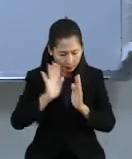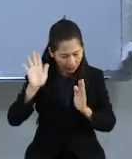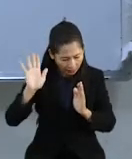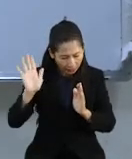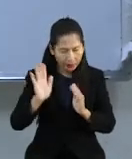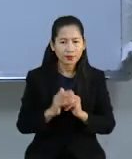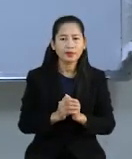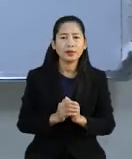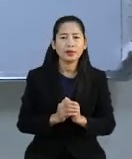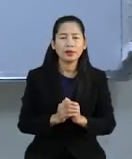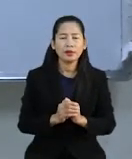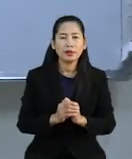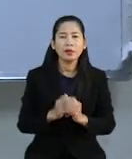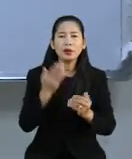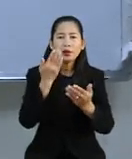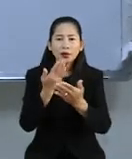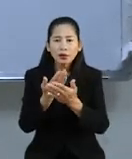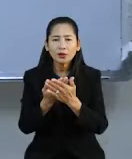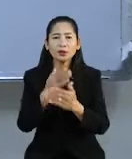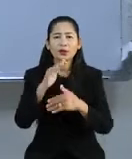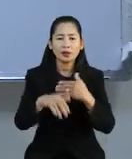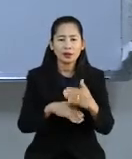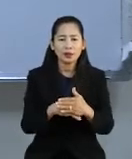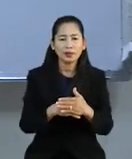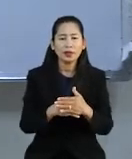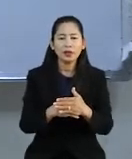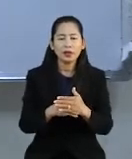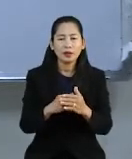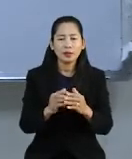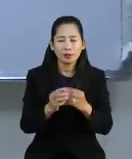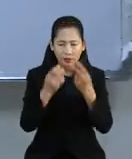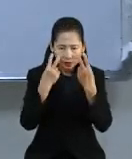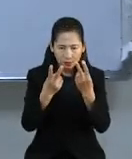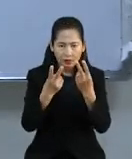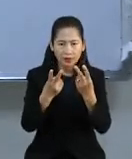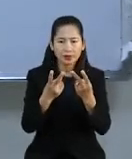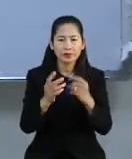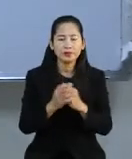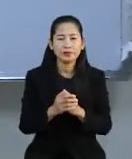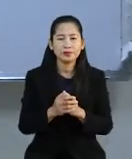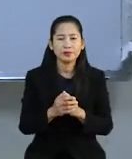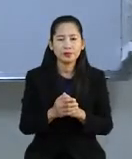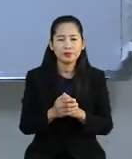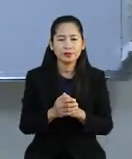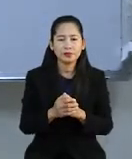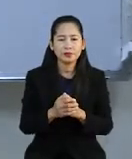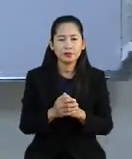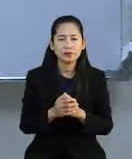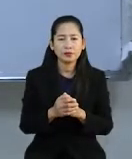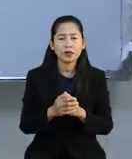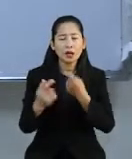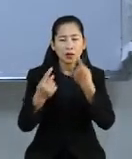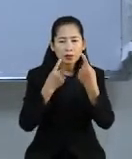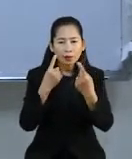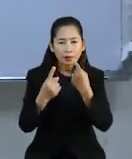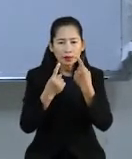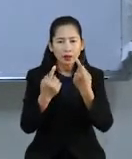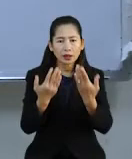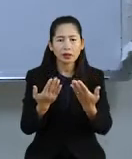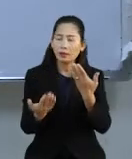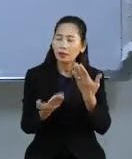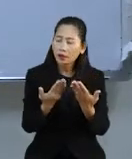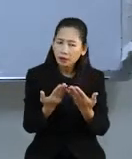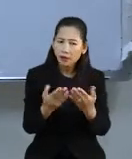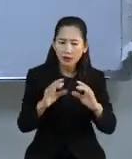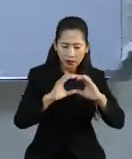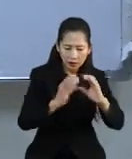chạm cho con chán con chẳng xong bài mà mơ nó khăn ông ở cách xong tầng này với bà xong